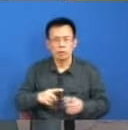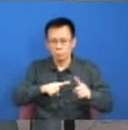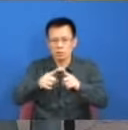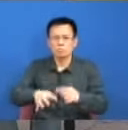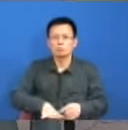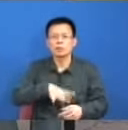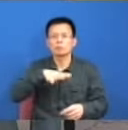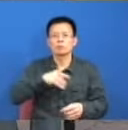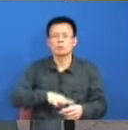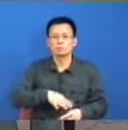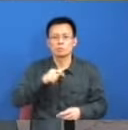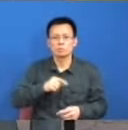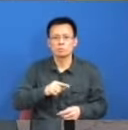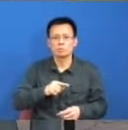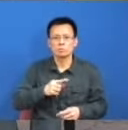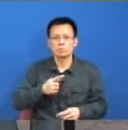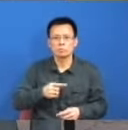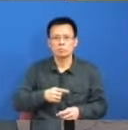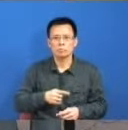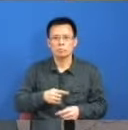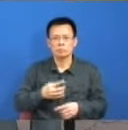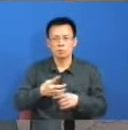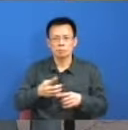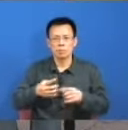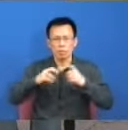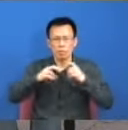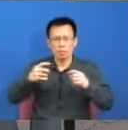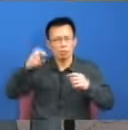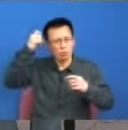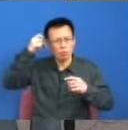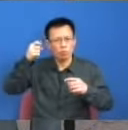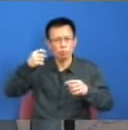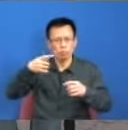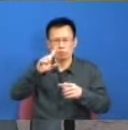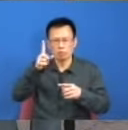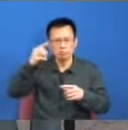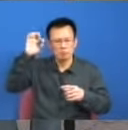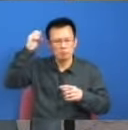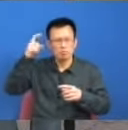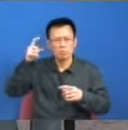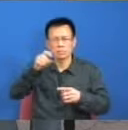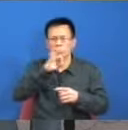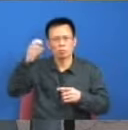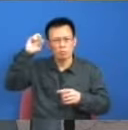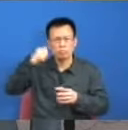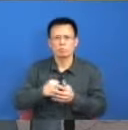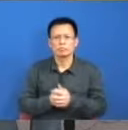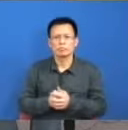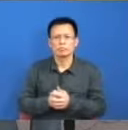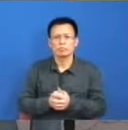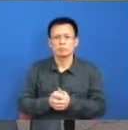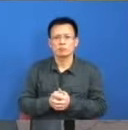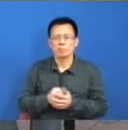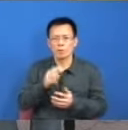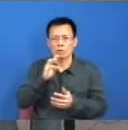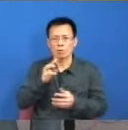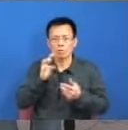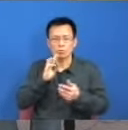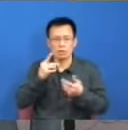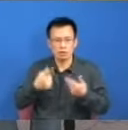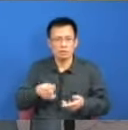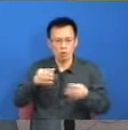行動。 係啦係啦，佢哋就唉真係，即係佢哋唔知個老生喺邊度嘅真係啊！ 系， 好，咁我知啊，同嗰人你开紧